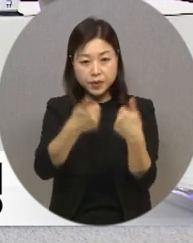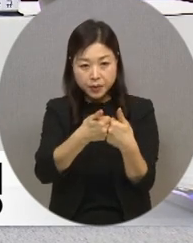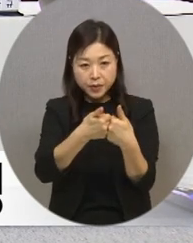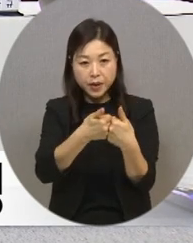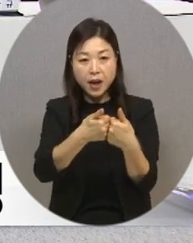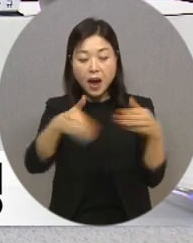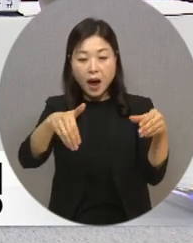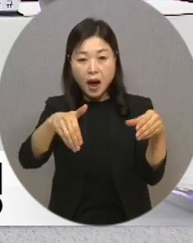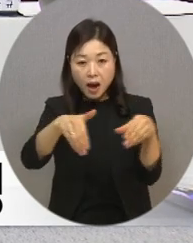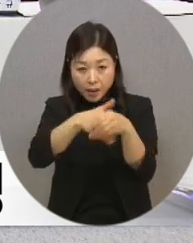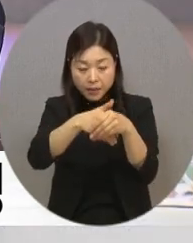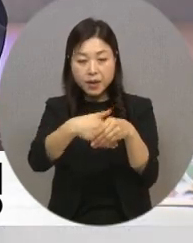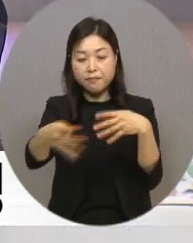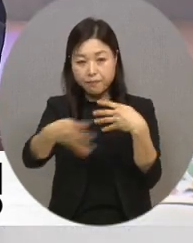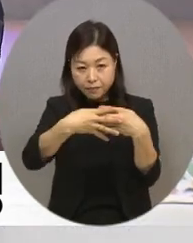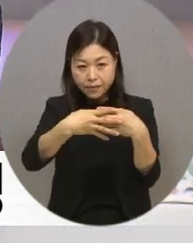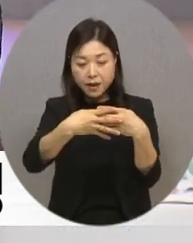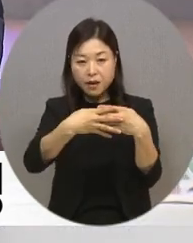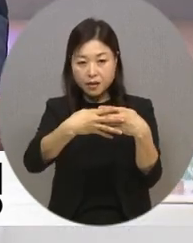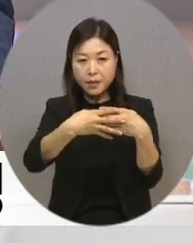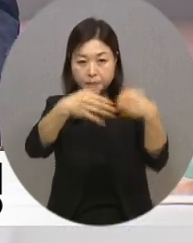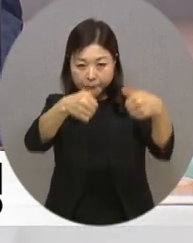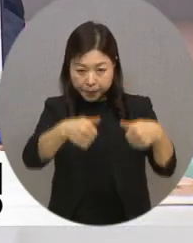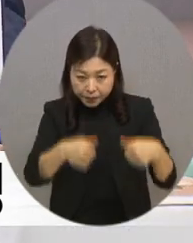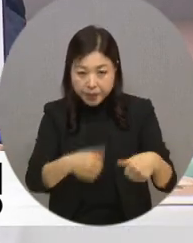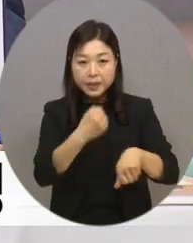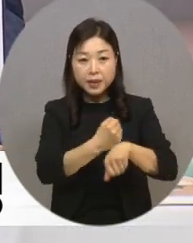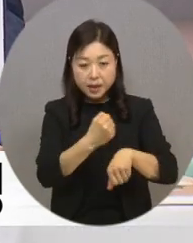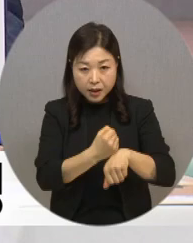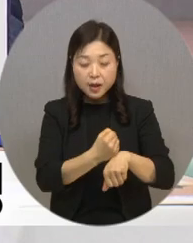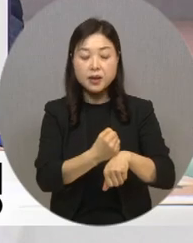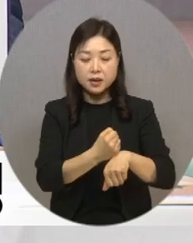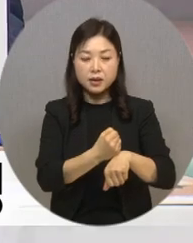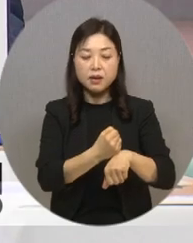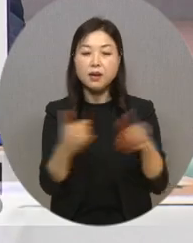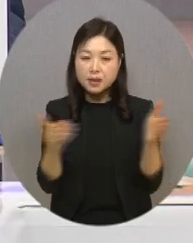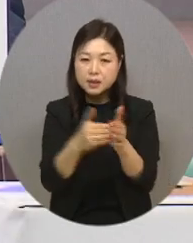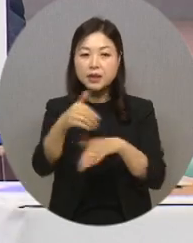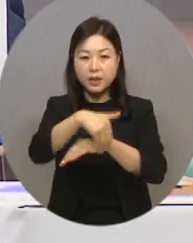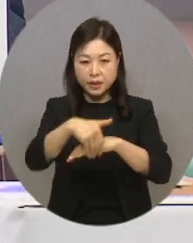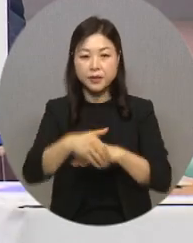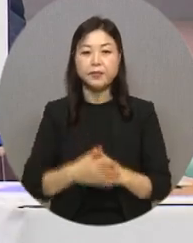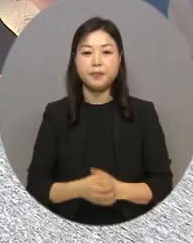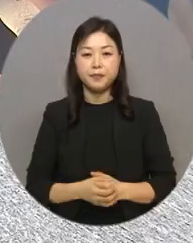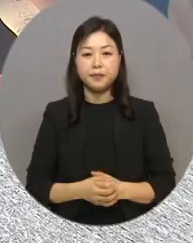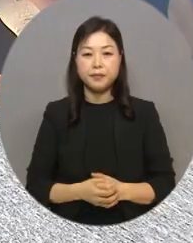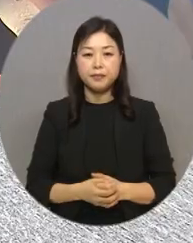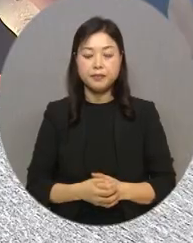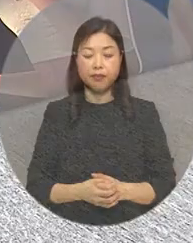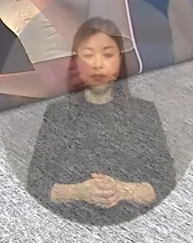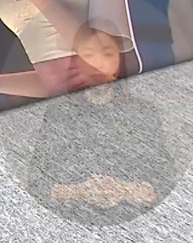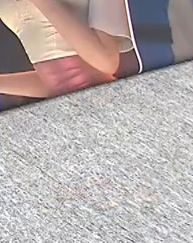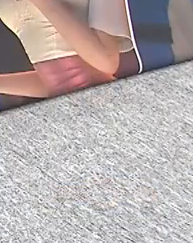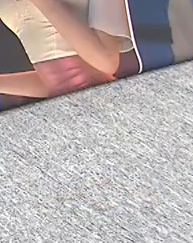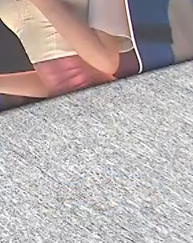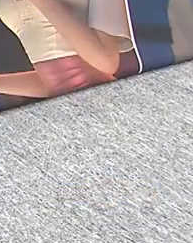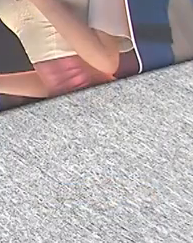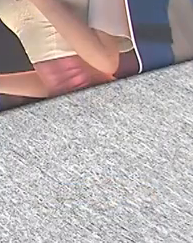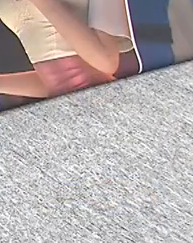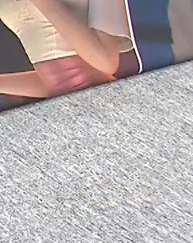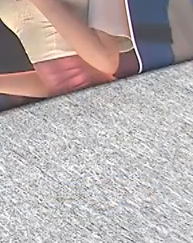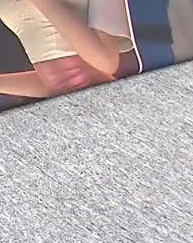동의 등의 행정절차를 거쳐 상반기까지 협을 마무리지을 전망입니다 복시 뉴스